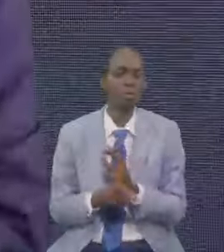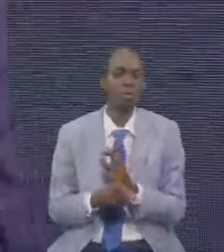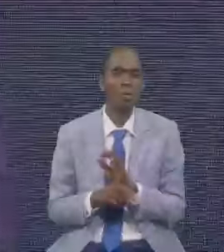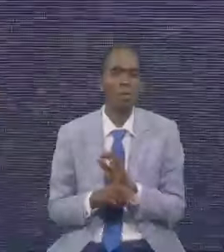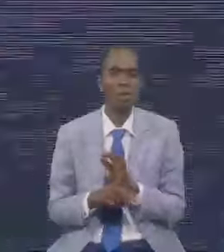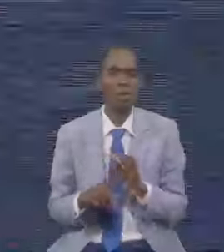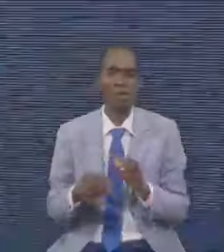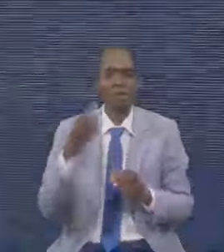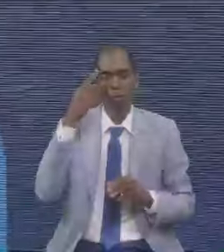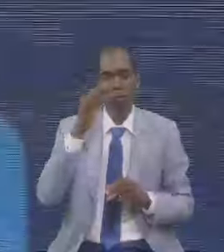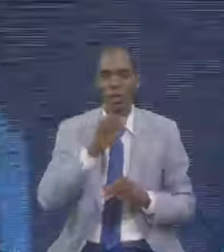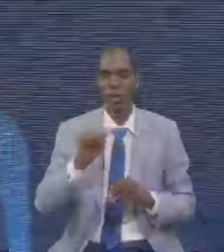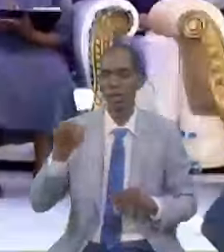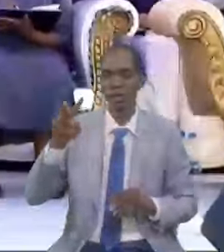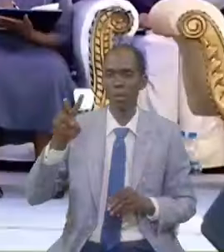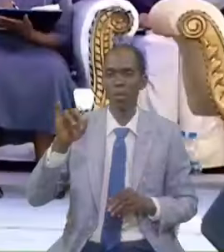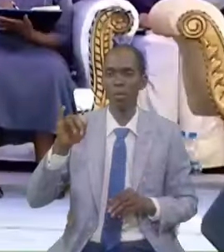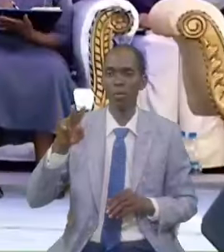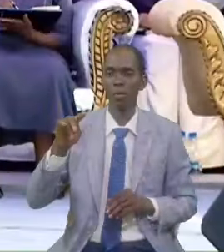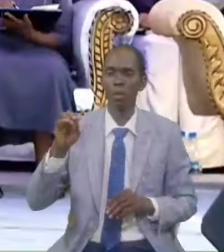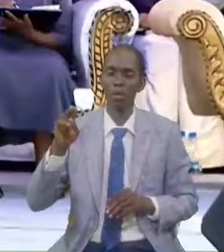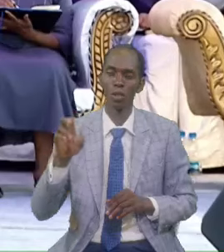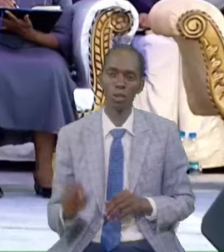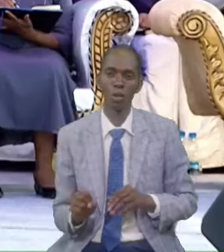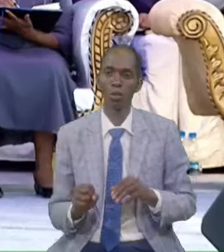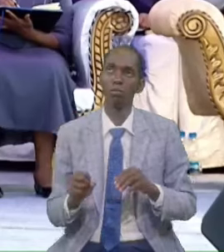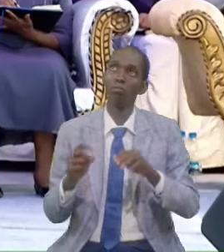hero. అది ప్రకృతికి అతీతమైన ప్రతిభగల